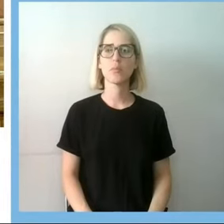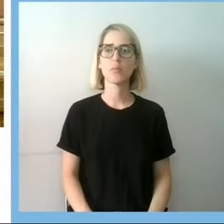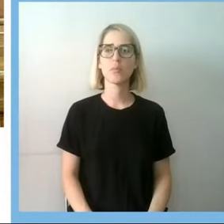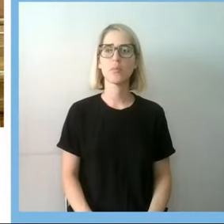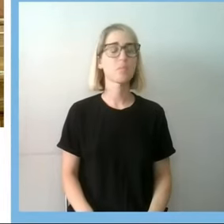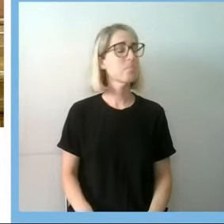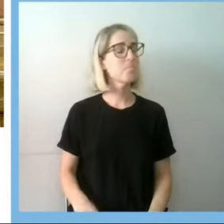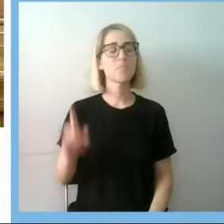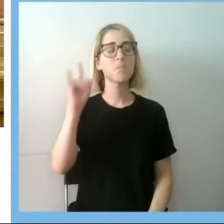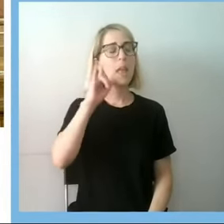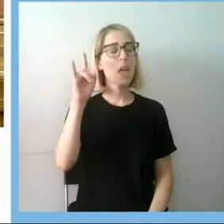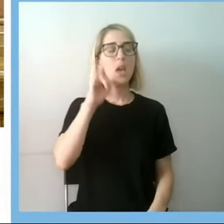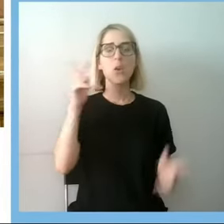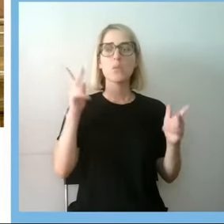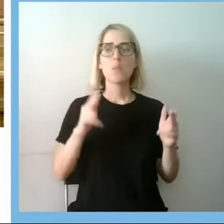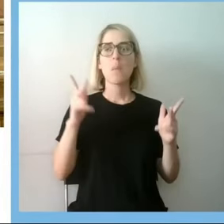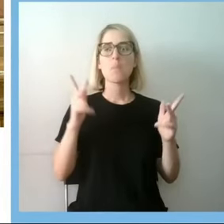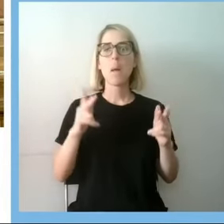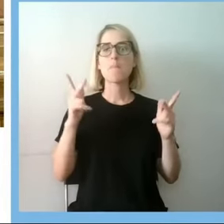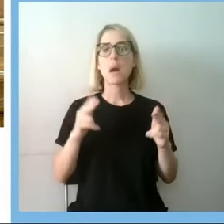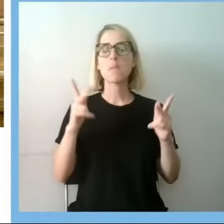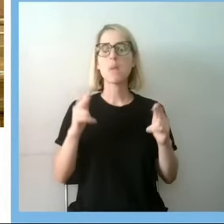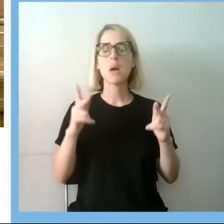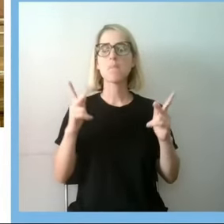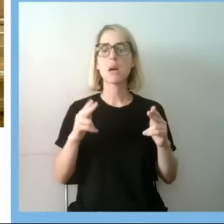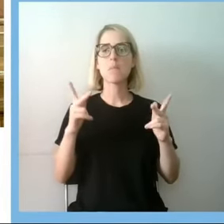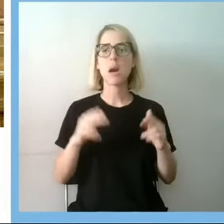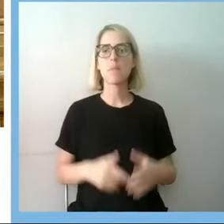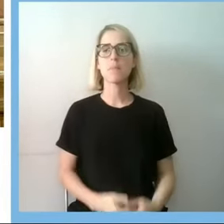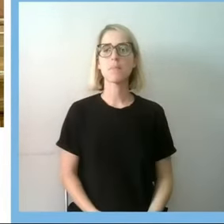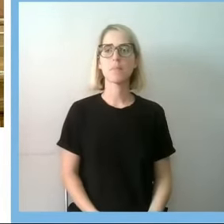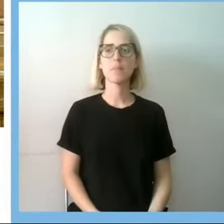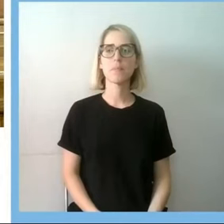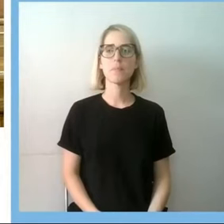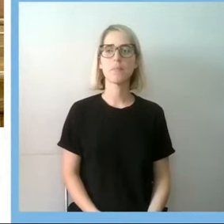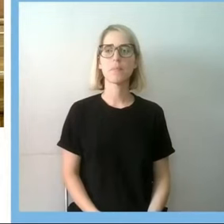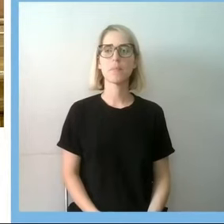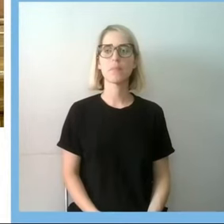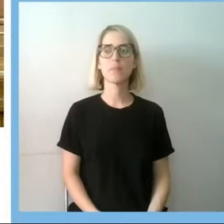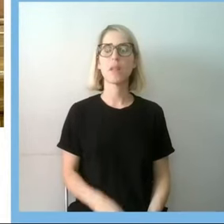κοινωνική ευθύνη, για να μεγαλώσει, λέει, το ποσό. Πόσα σχολεία καινούρια